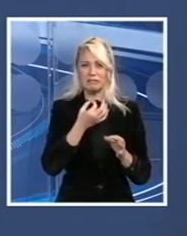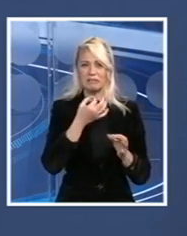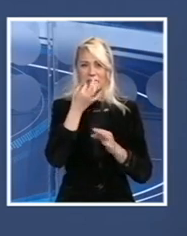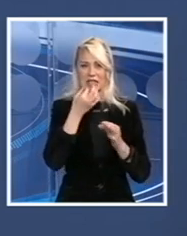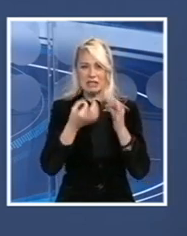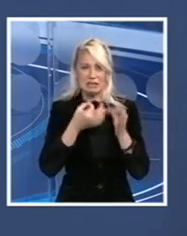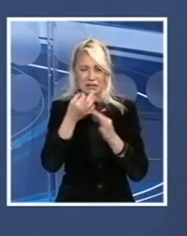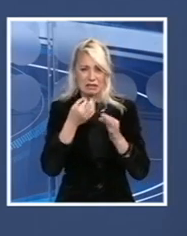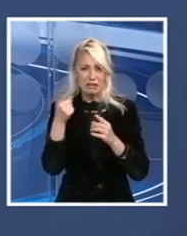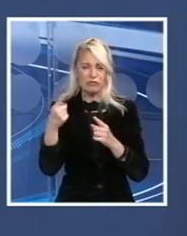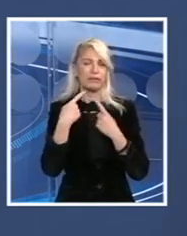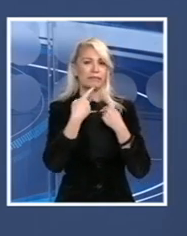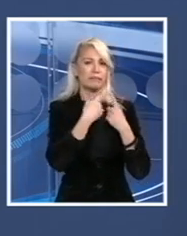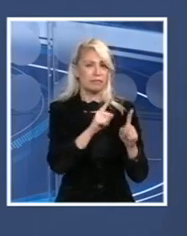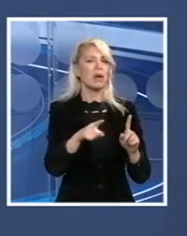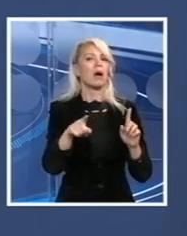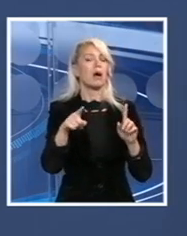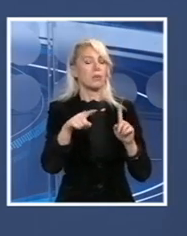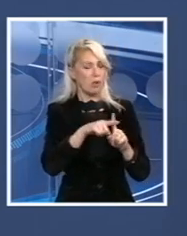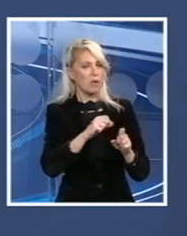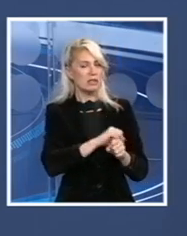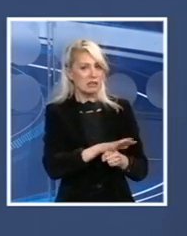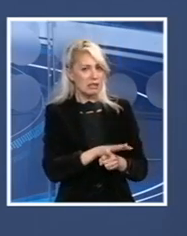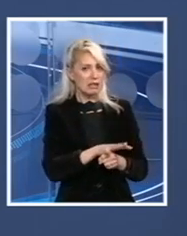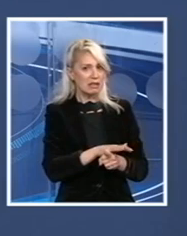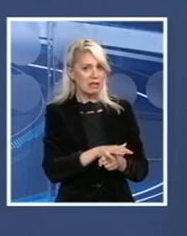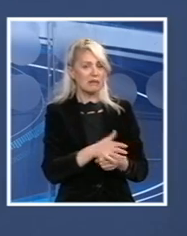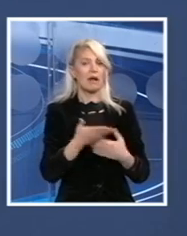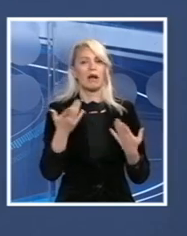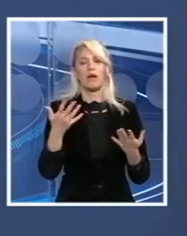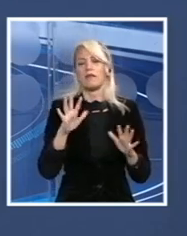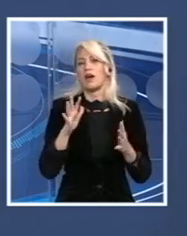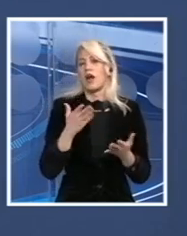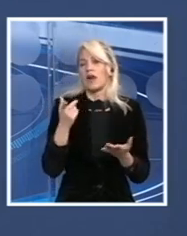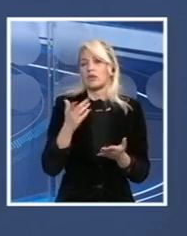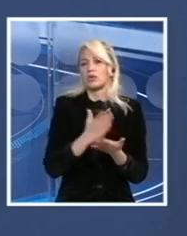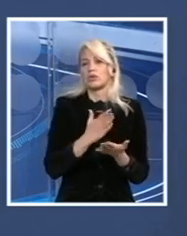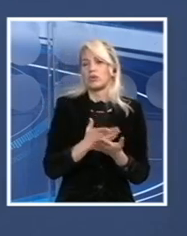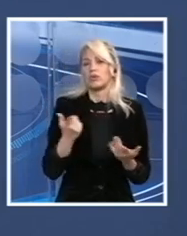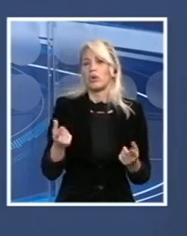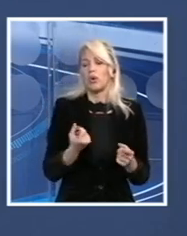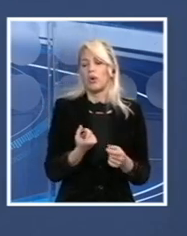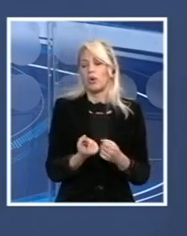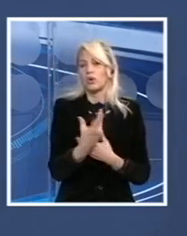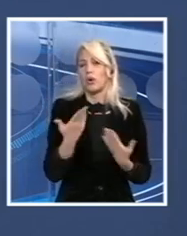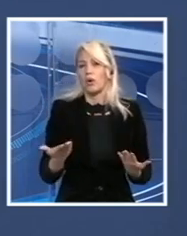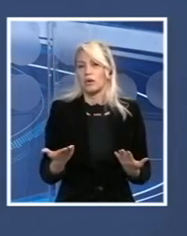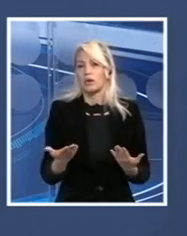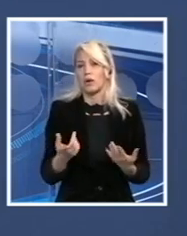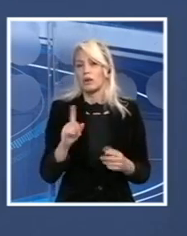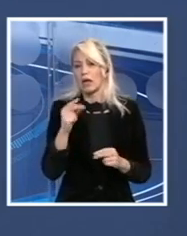došlo do toga da rezultati iz određenog uzorka nisu bili validni i da je potrebno ponovno